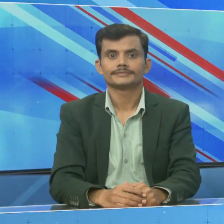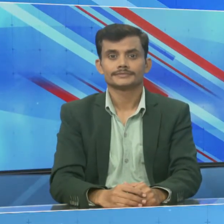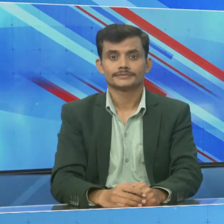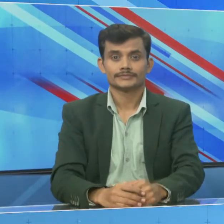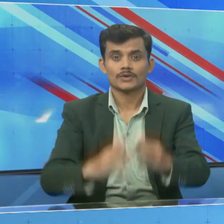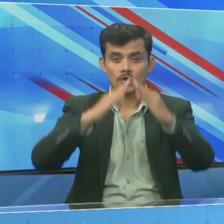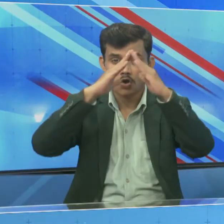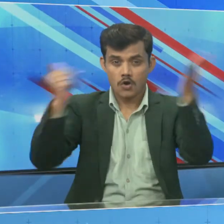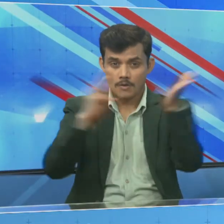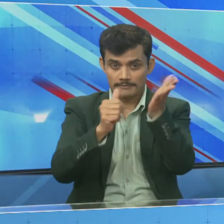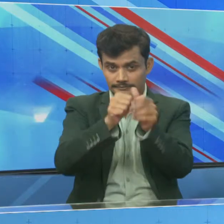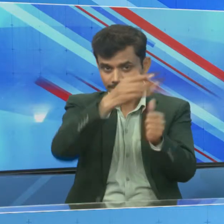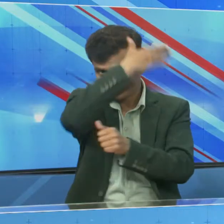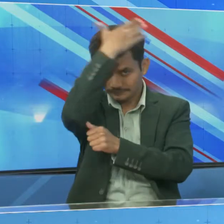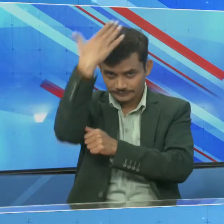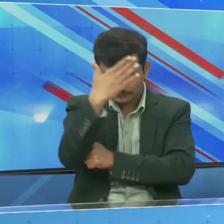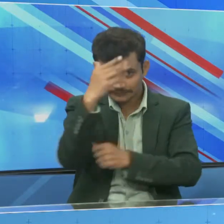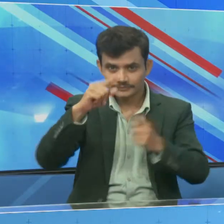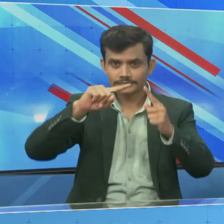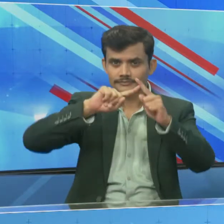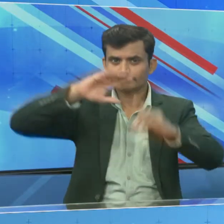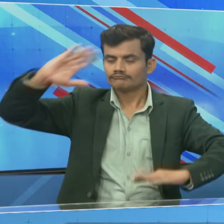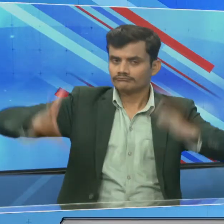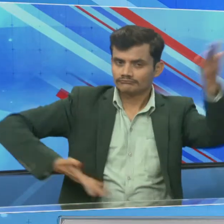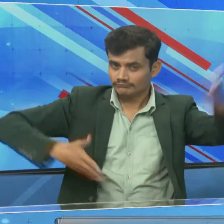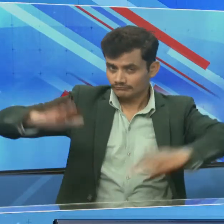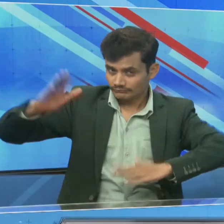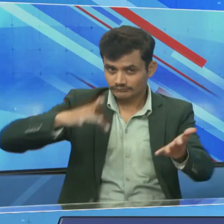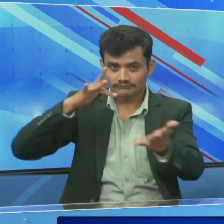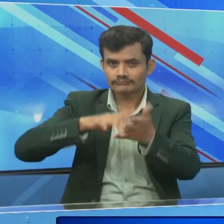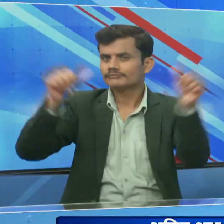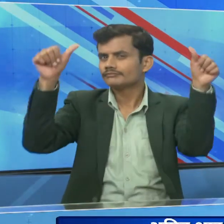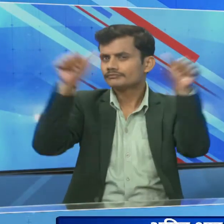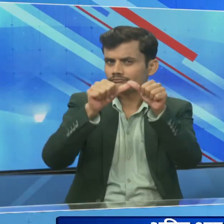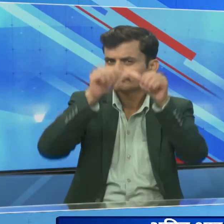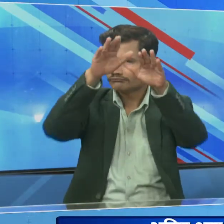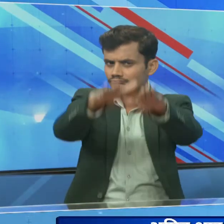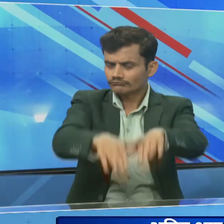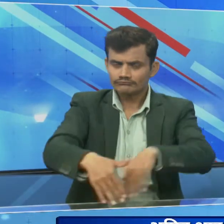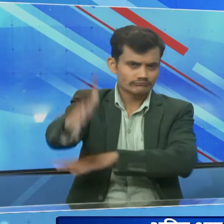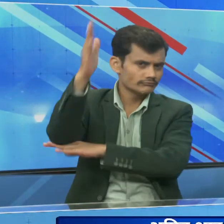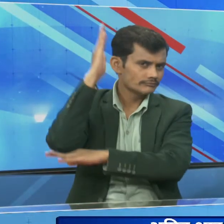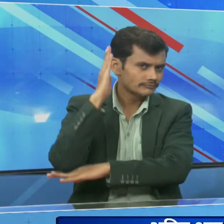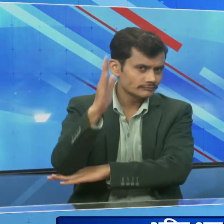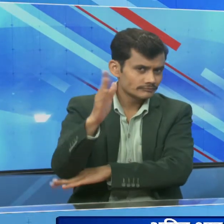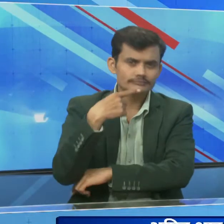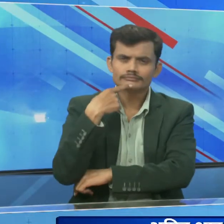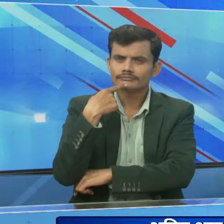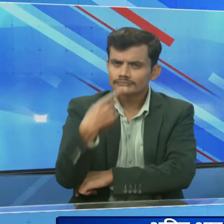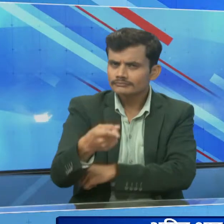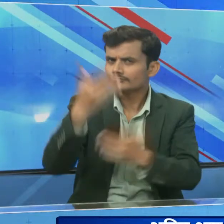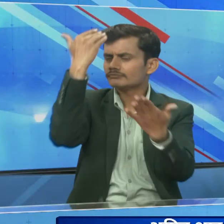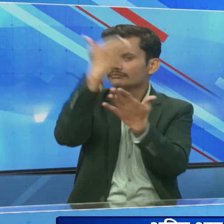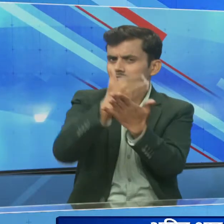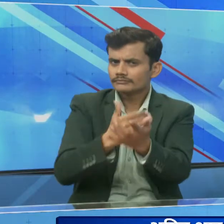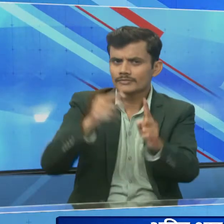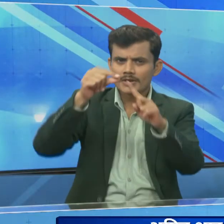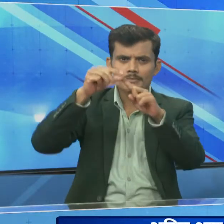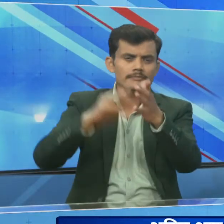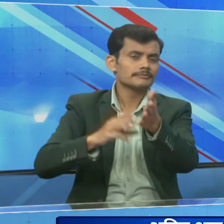केंद्रीय गृह मंत्री अमित शाह ने त्रिपुरा के अगरतला में एक चुनावी जनसभा में हिस्सा लिया। इस मौके पर उन्होंने कहा कि नरेंद्र मोदी सरकार